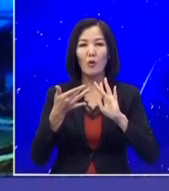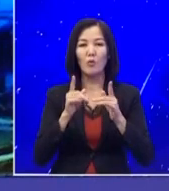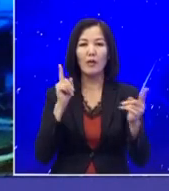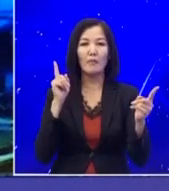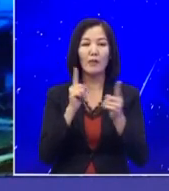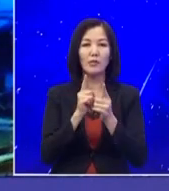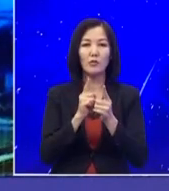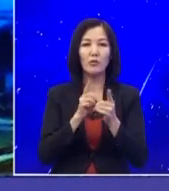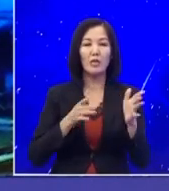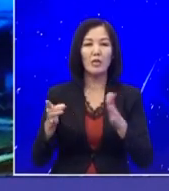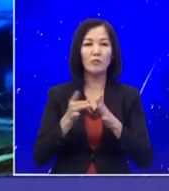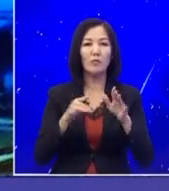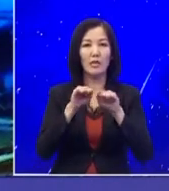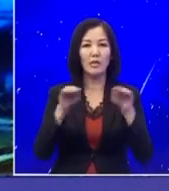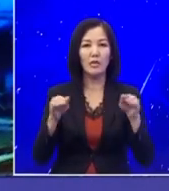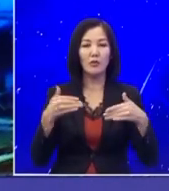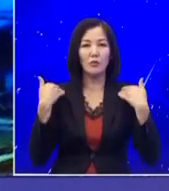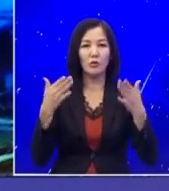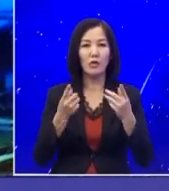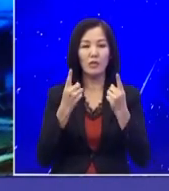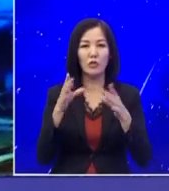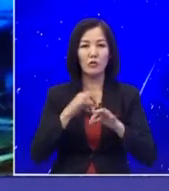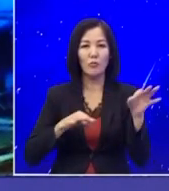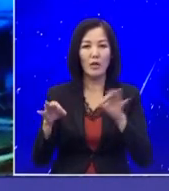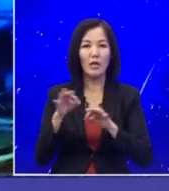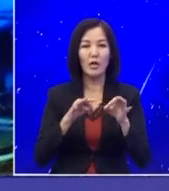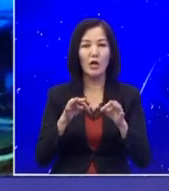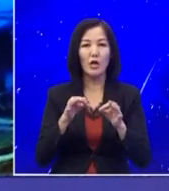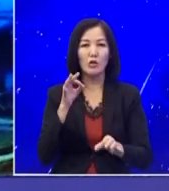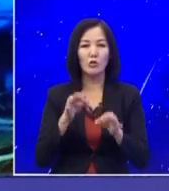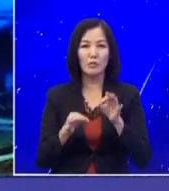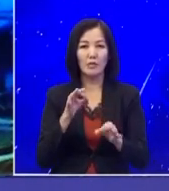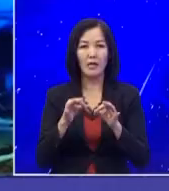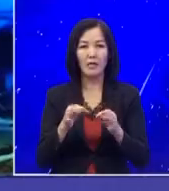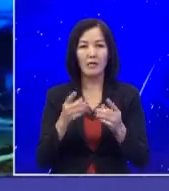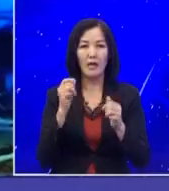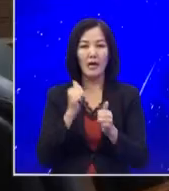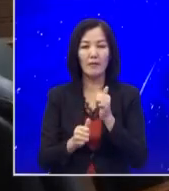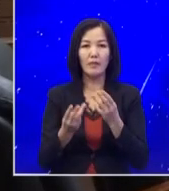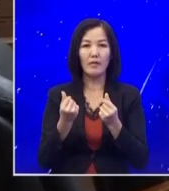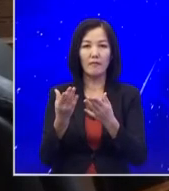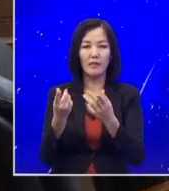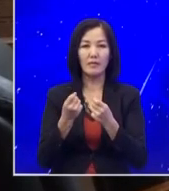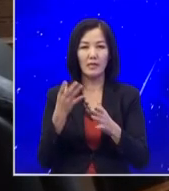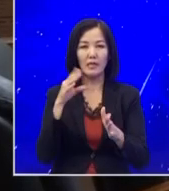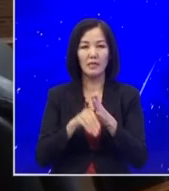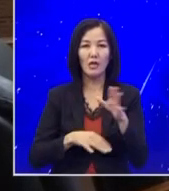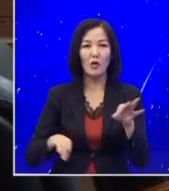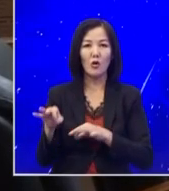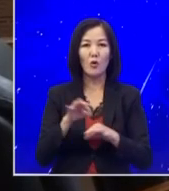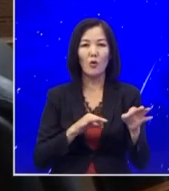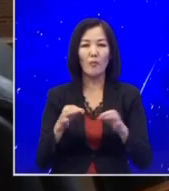болды. Онлайн басқосуда республика деңгейінде ұсынылған тың жобалар жұмысы талқыланды. Әрбір инвестициялық жоба бірінші